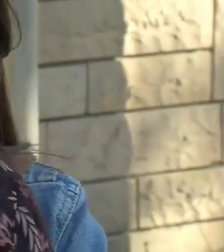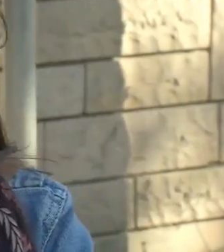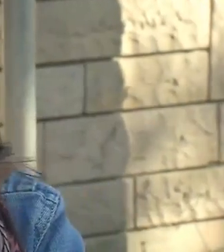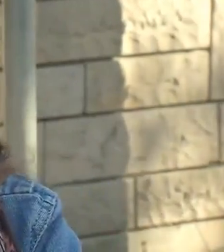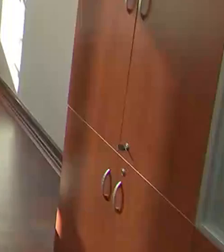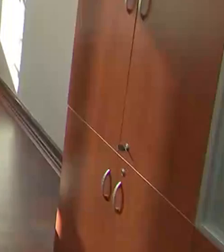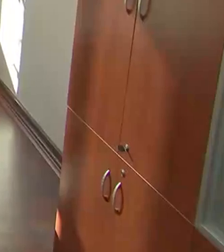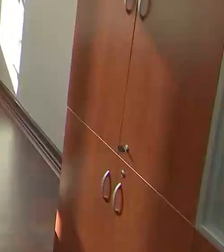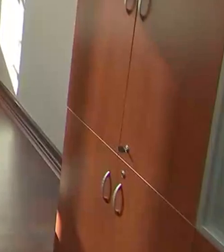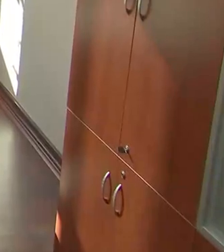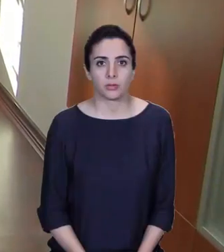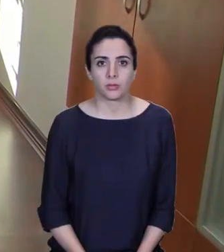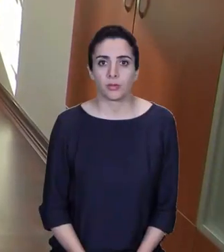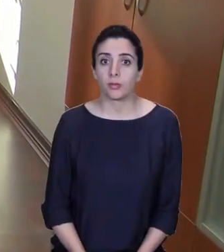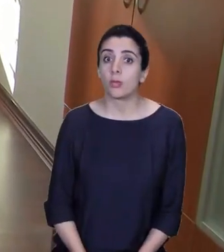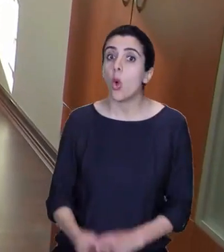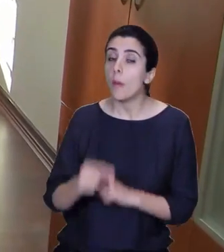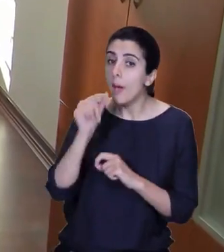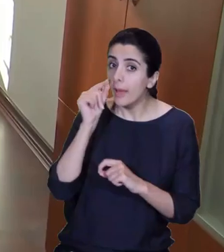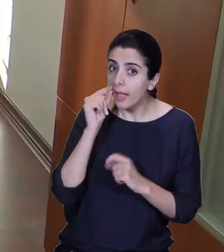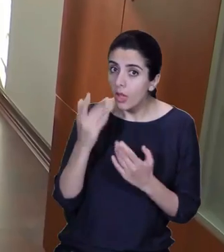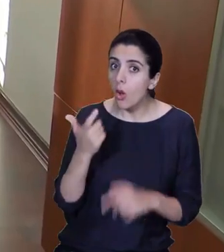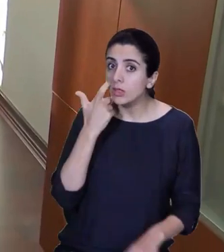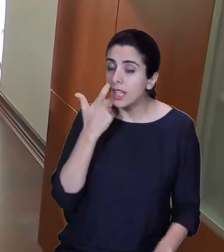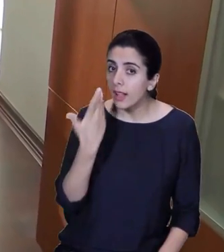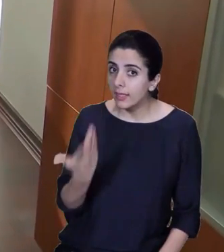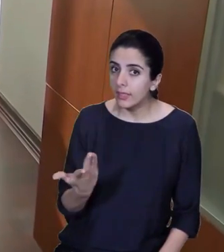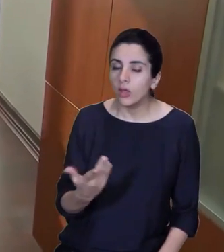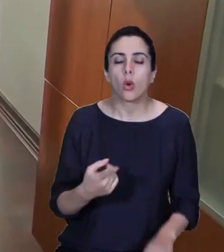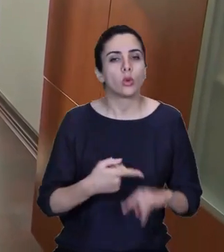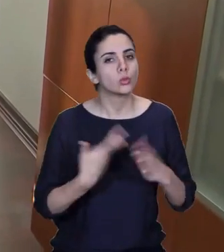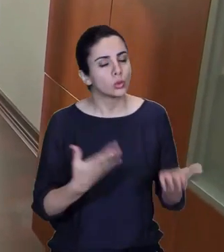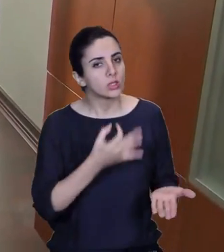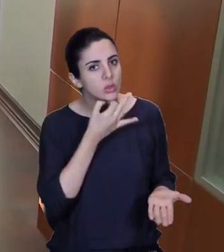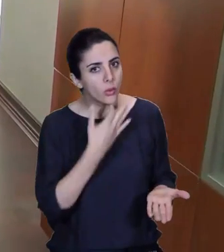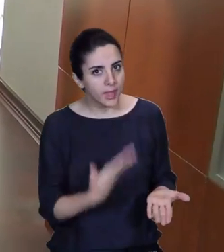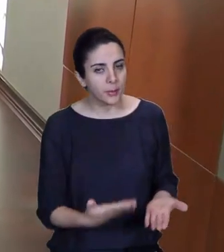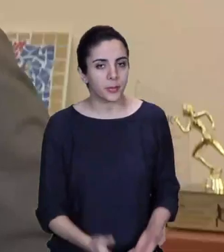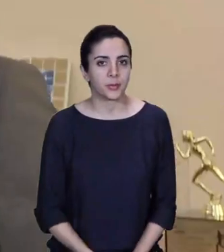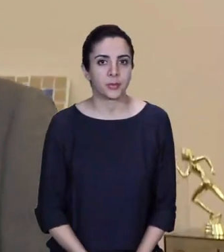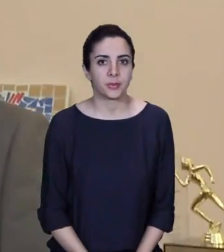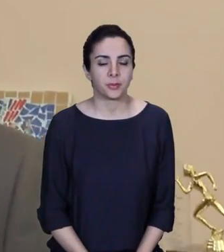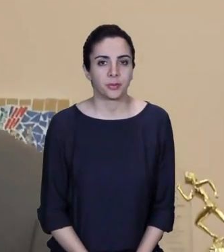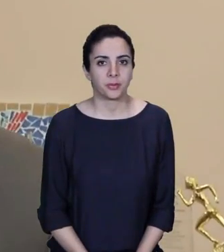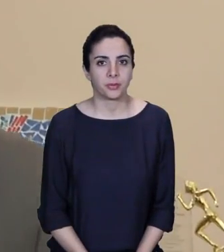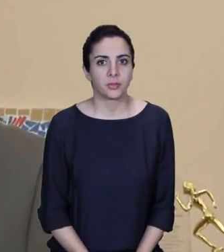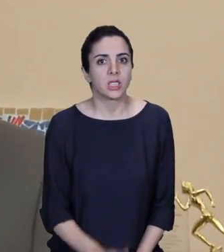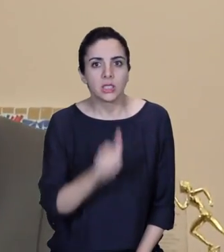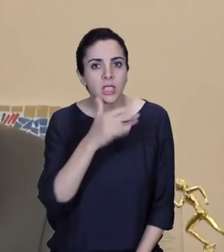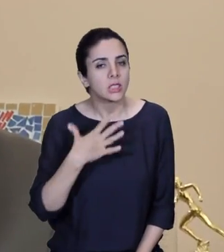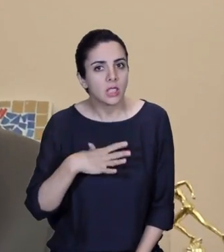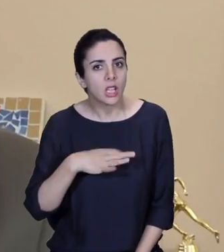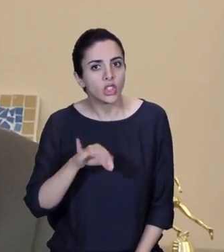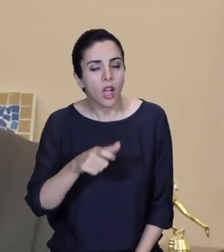Ömer yurtta müdürün odasına geldi. Ömer Bey, hoş geldiniz. Hoş bulduk, teşekkürler. Oturdu. Ne içersiniz,